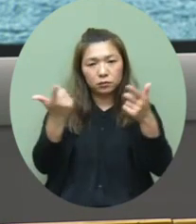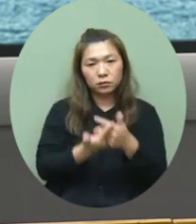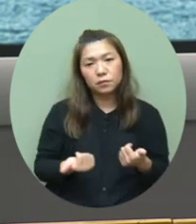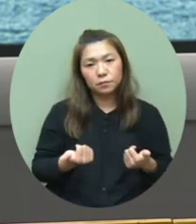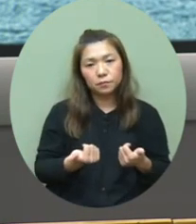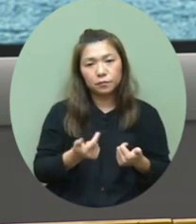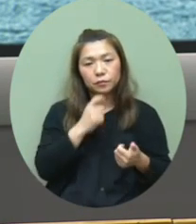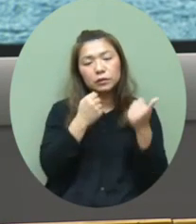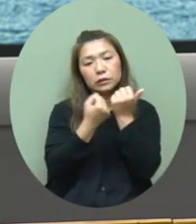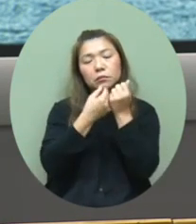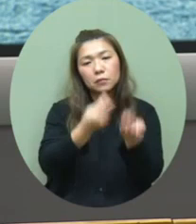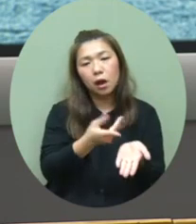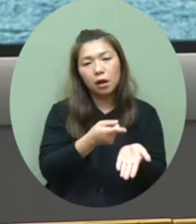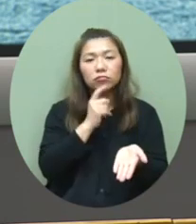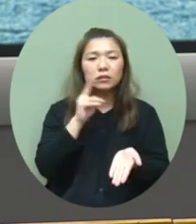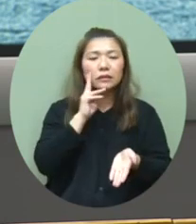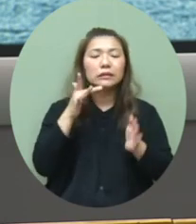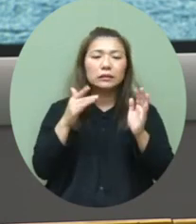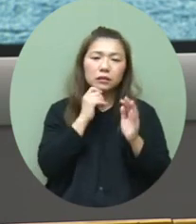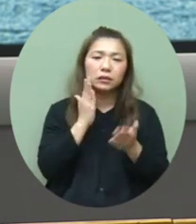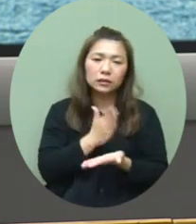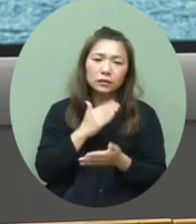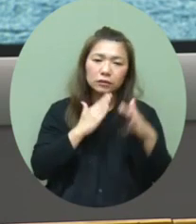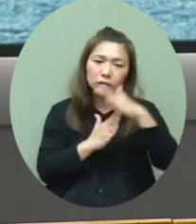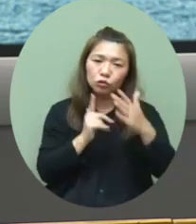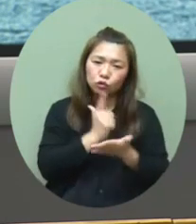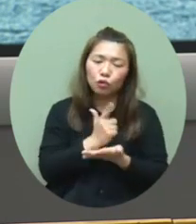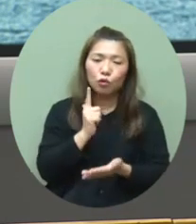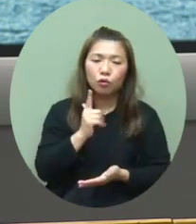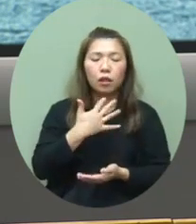嘅即係支援俾佢，包括係止痛啦咁樣。